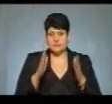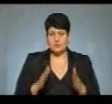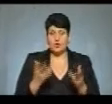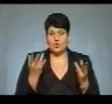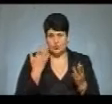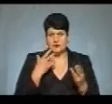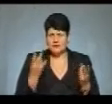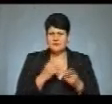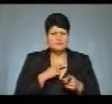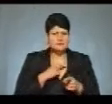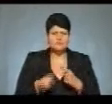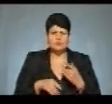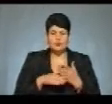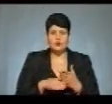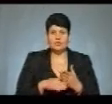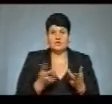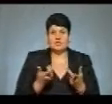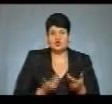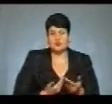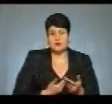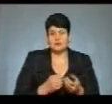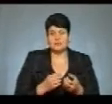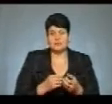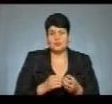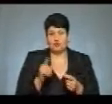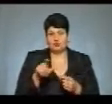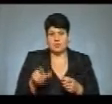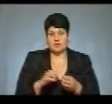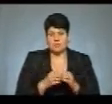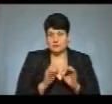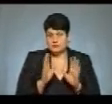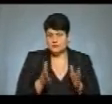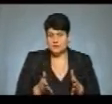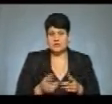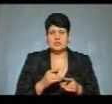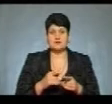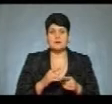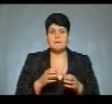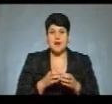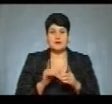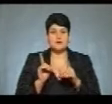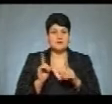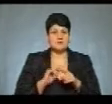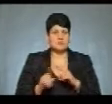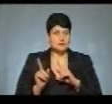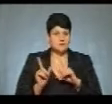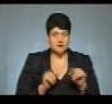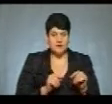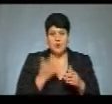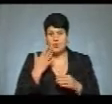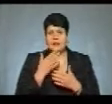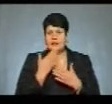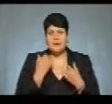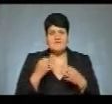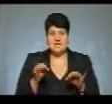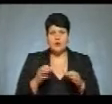потребують негайної допомоги, коли життю людини щось загрожує, бригада виїжджає терміново. Коли немає бригади